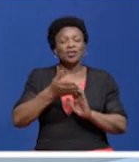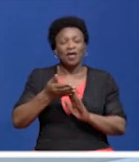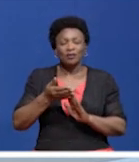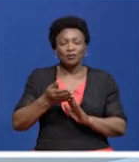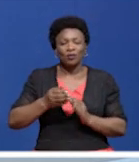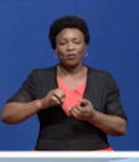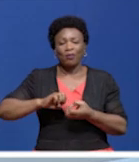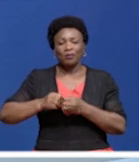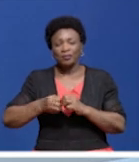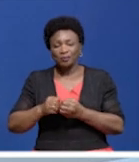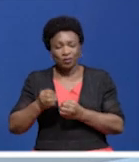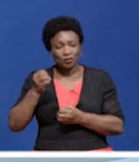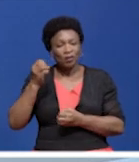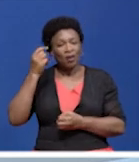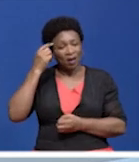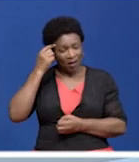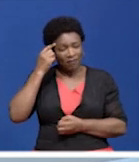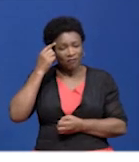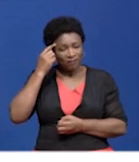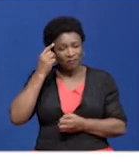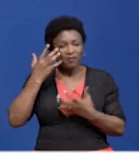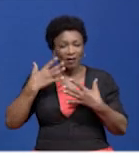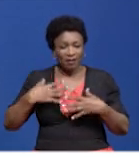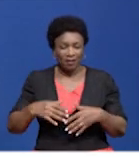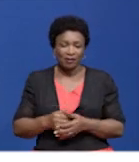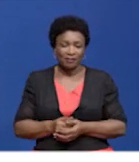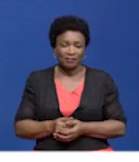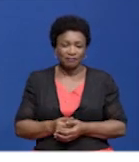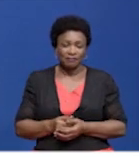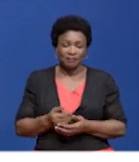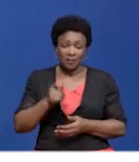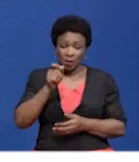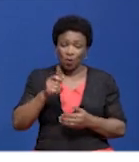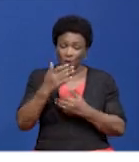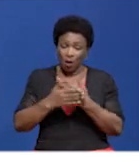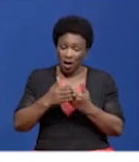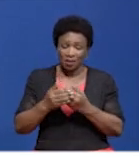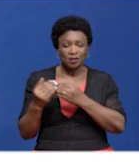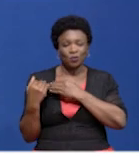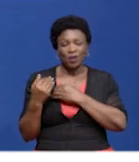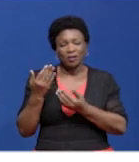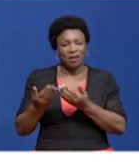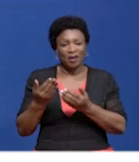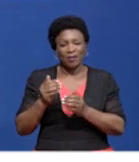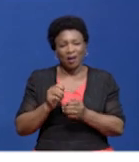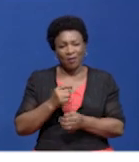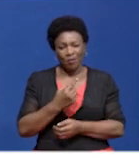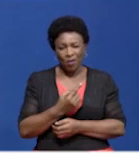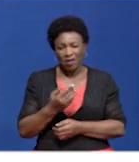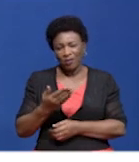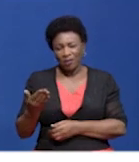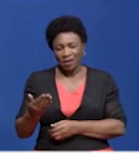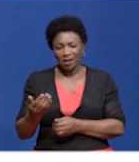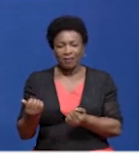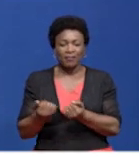kili iko mso mk lakini tua hapo ni laima sisi kama wanan sasa na sisi tu responsible kwa namna moja ama nyingine tun mbu gani